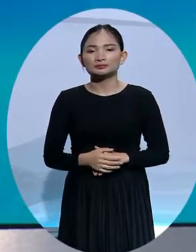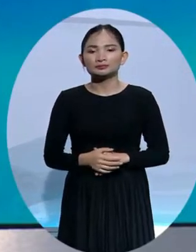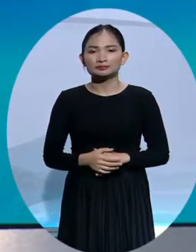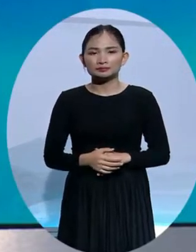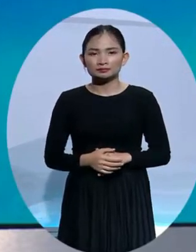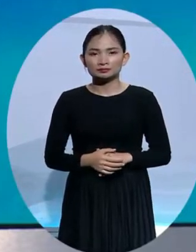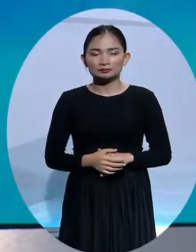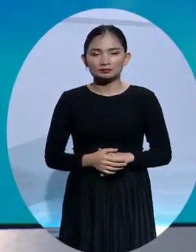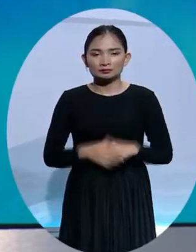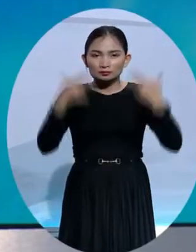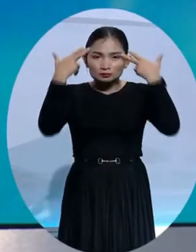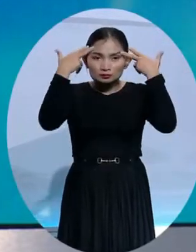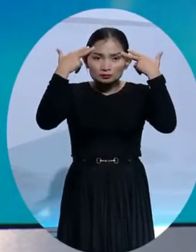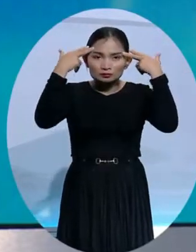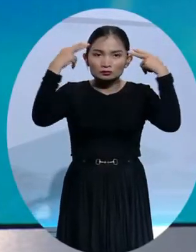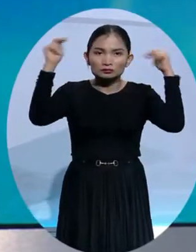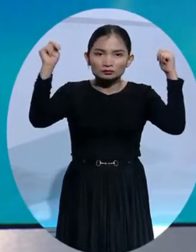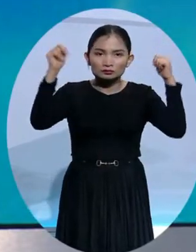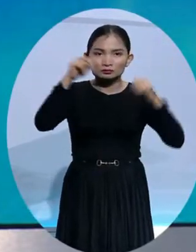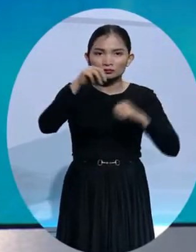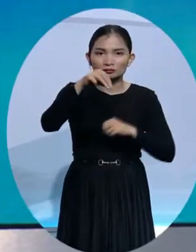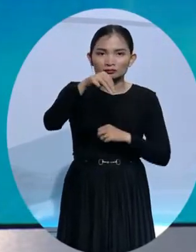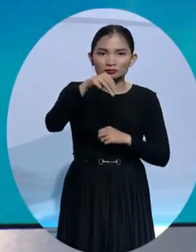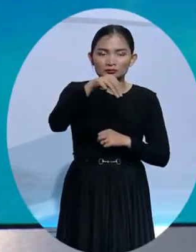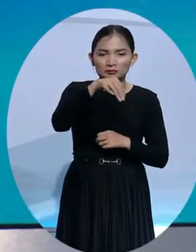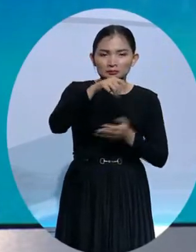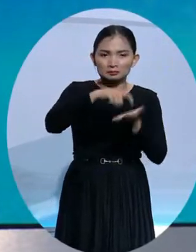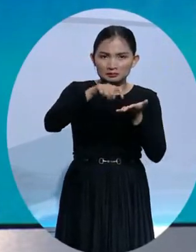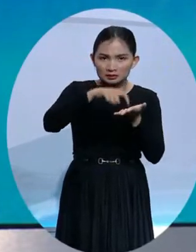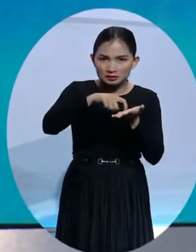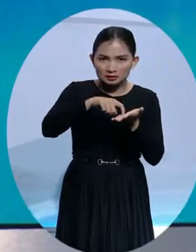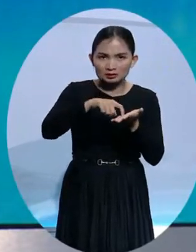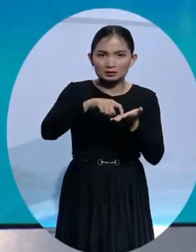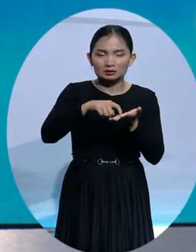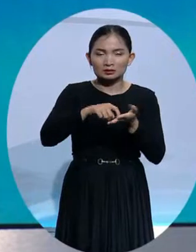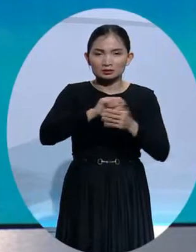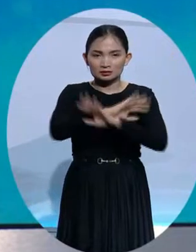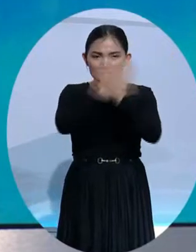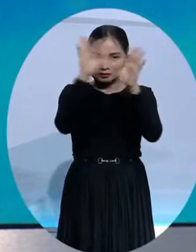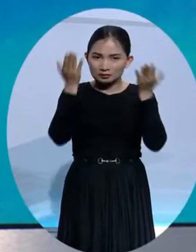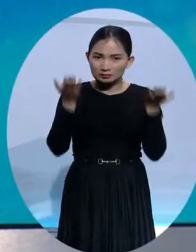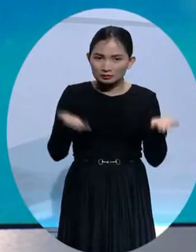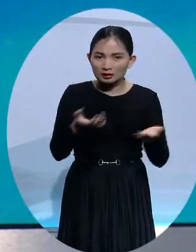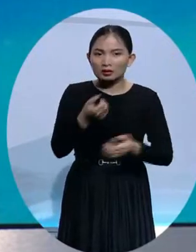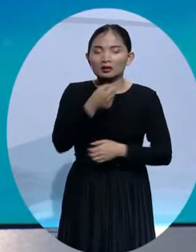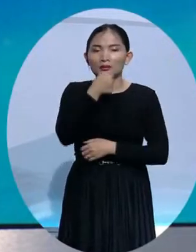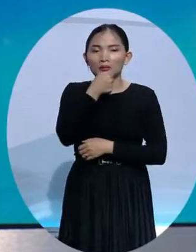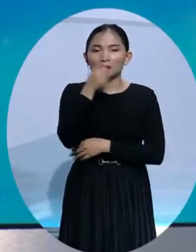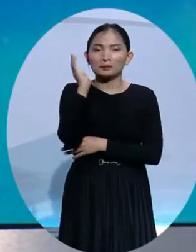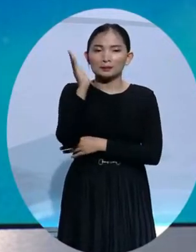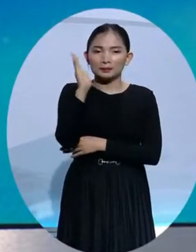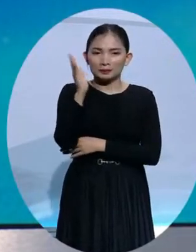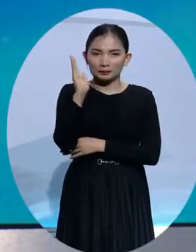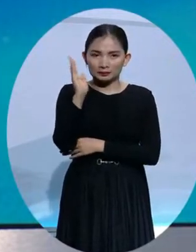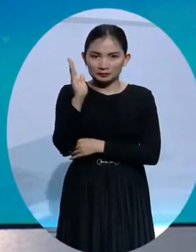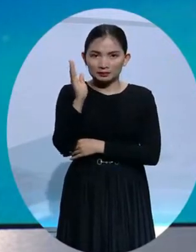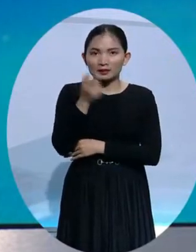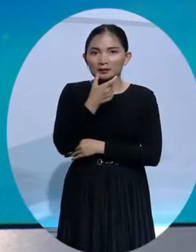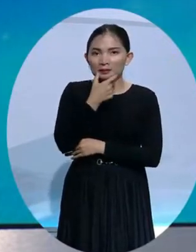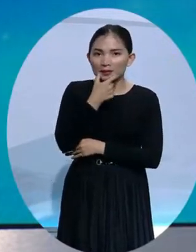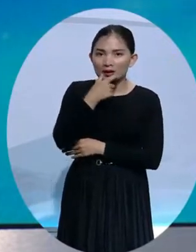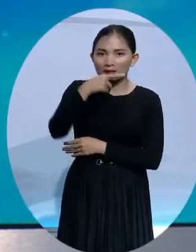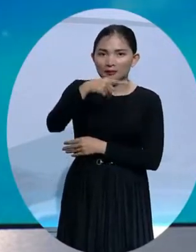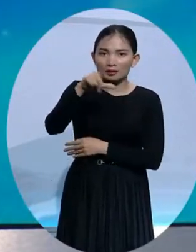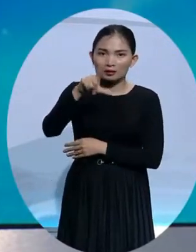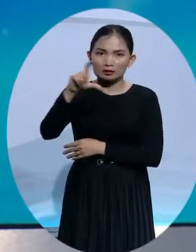Chủ tịch Hạ viện Mỹ Nancy Pelosi vào sáng nay đã đọc diễn văn tại Viện Lập pháp đảo Đài Loan. Trong bài phát biểu, bà Pelosi cho biết